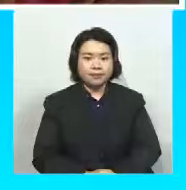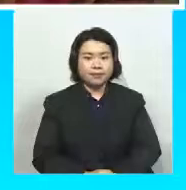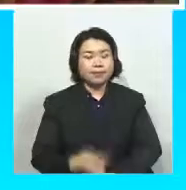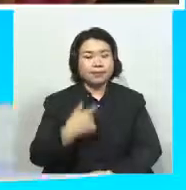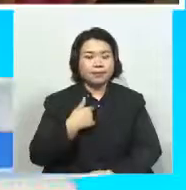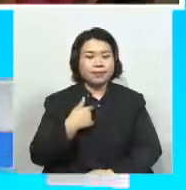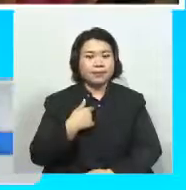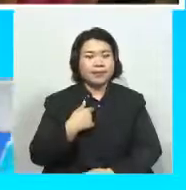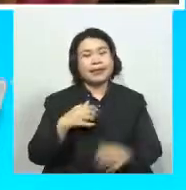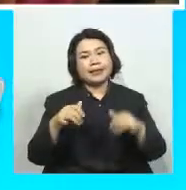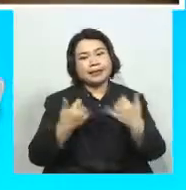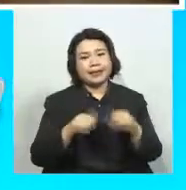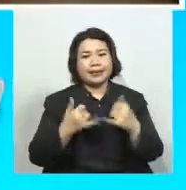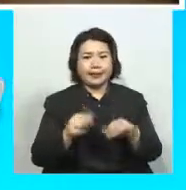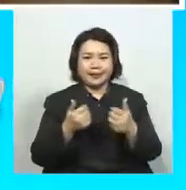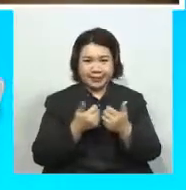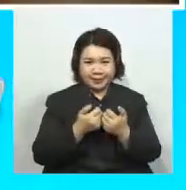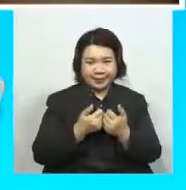มาเล่นกิจกรรมค่ะ